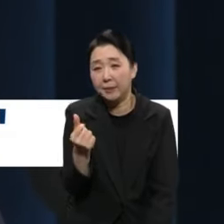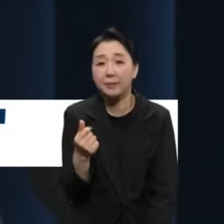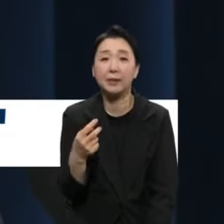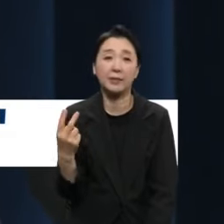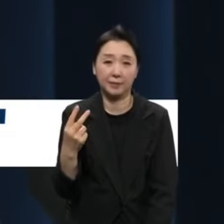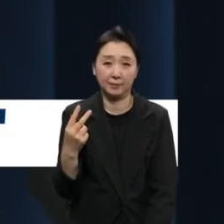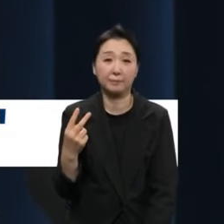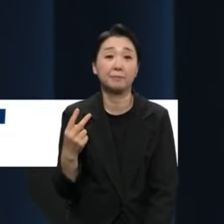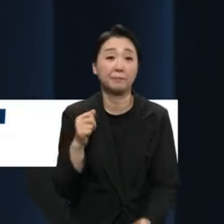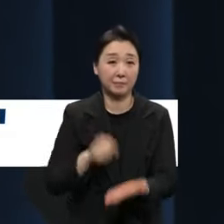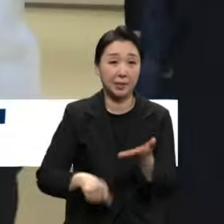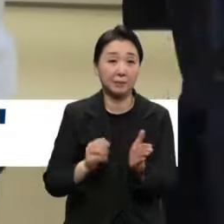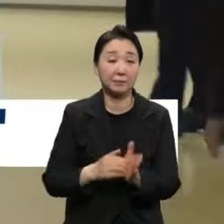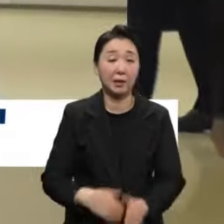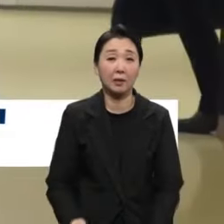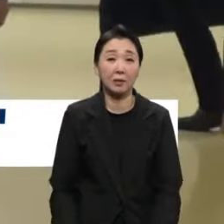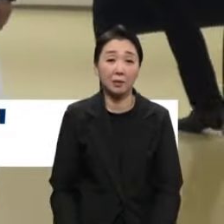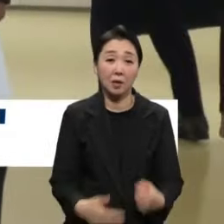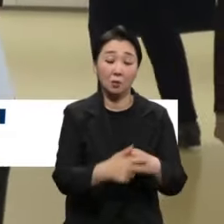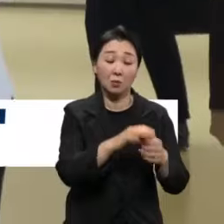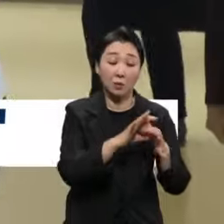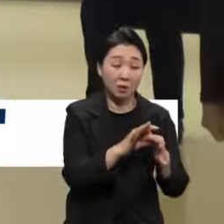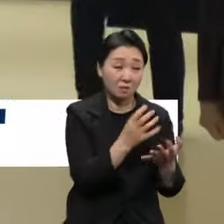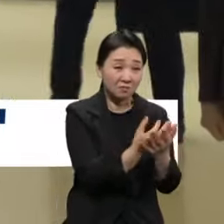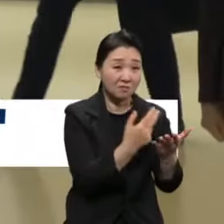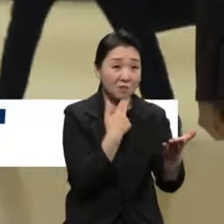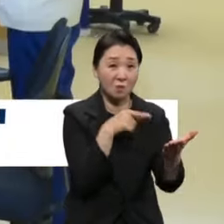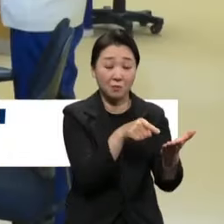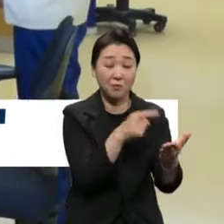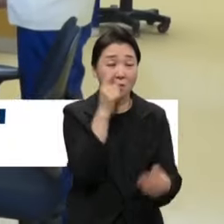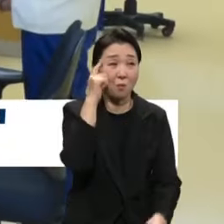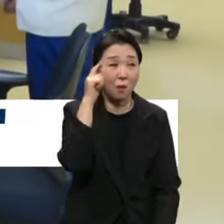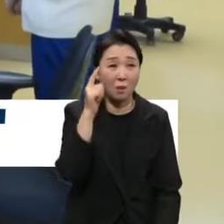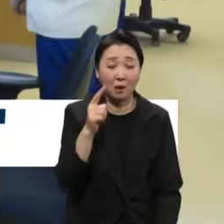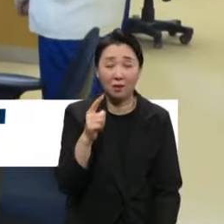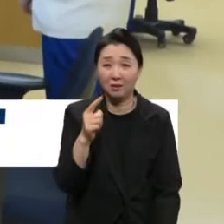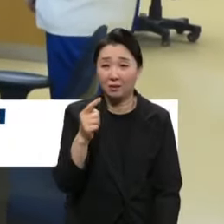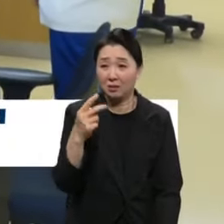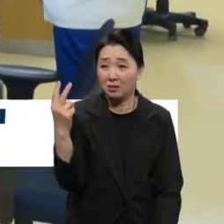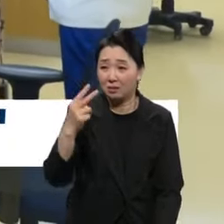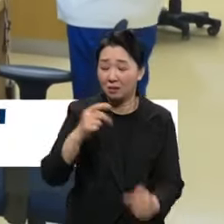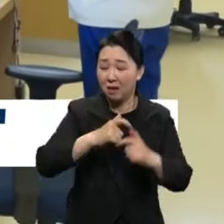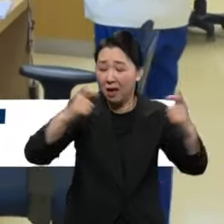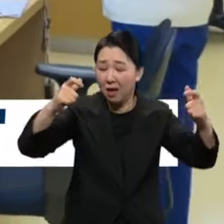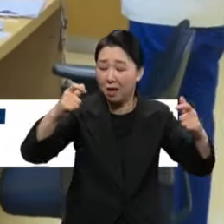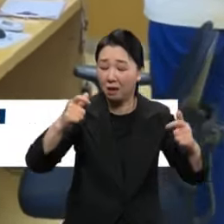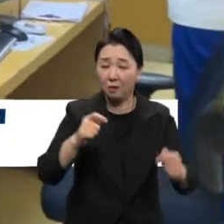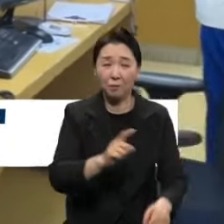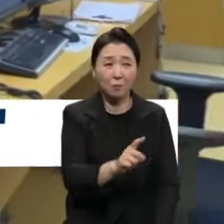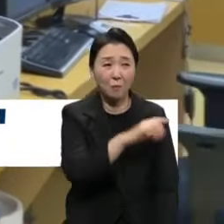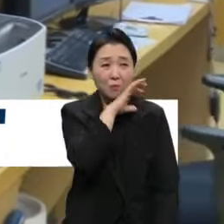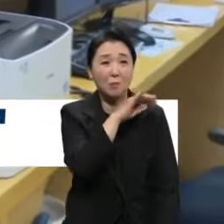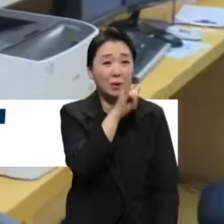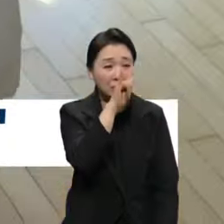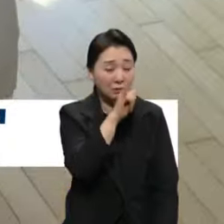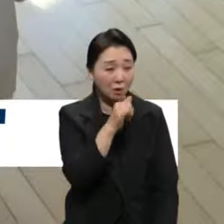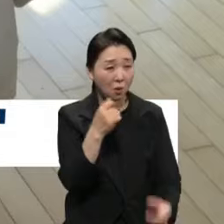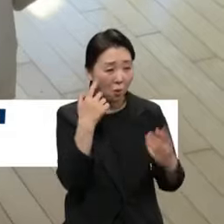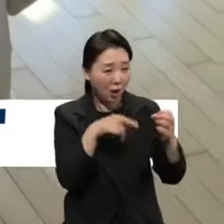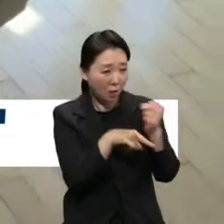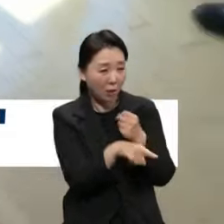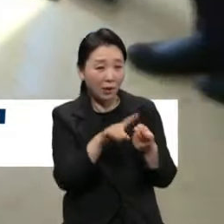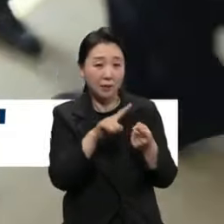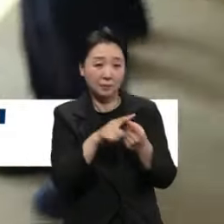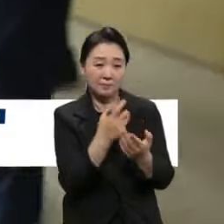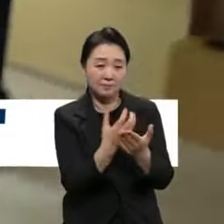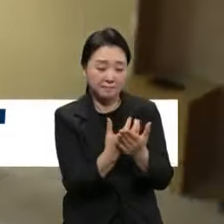강조했습니다. 특히 의료계가 근거도 없이 중구난방 증원 규모를 주장한다며 확실한 과학적 근거를 가지고